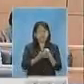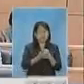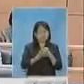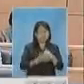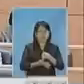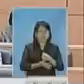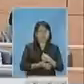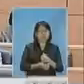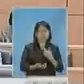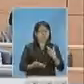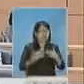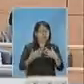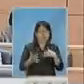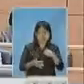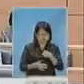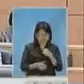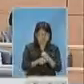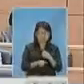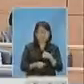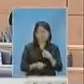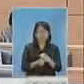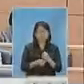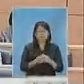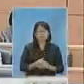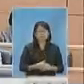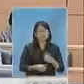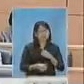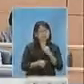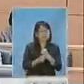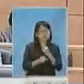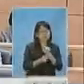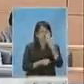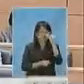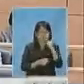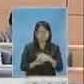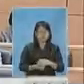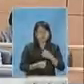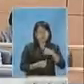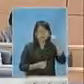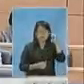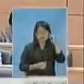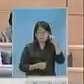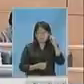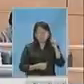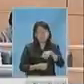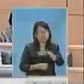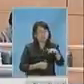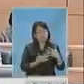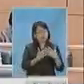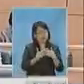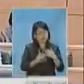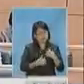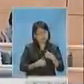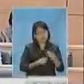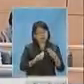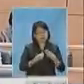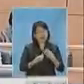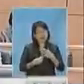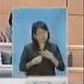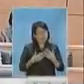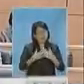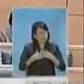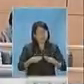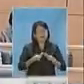ต้องทำเพราะผมรู้ว่าเขารักผมแล้วผมก็รักเขา